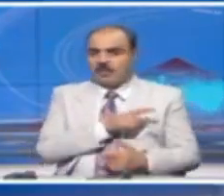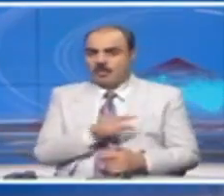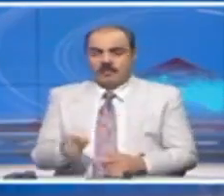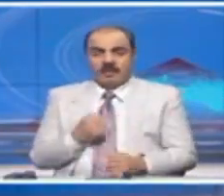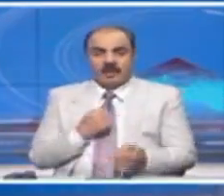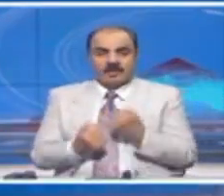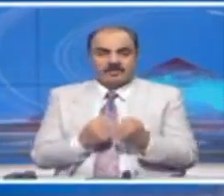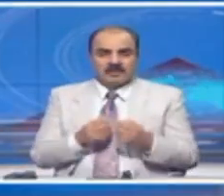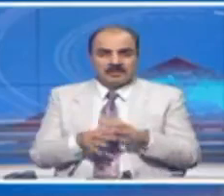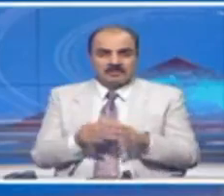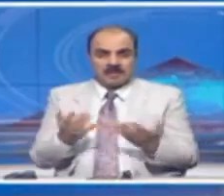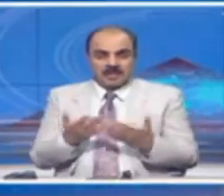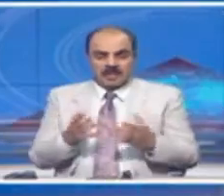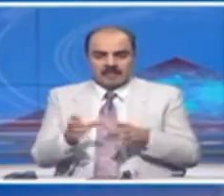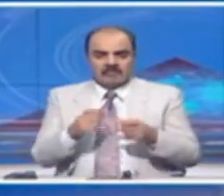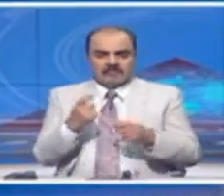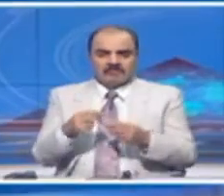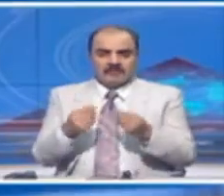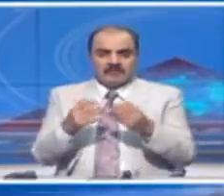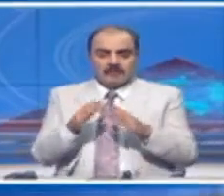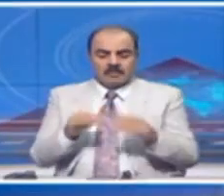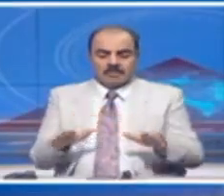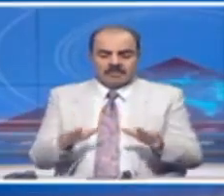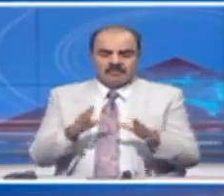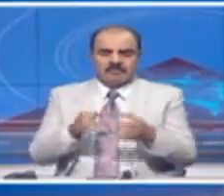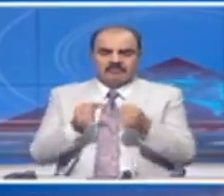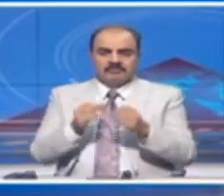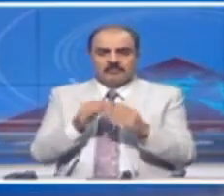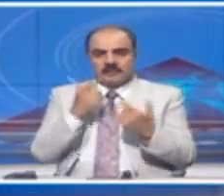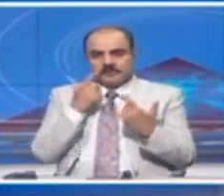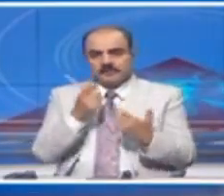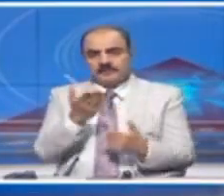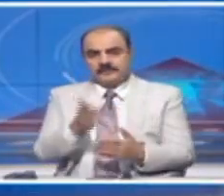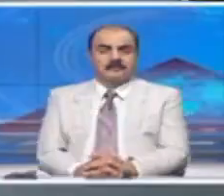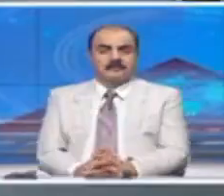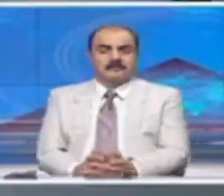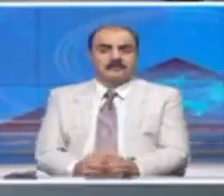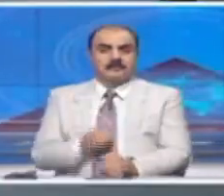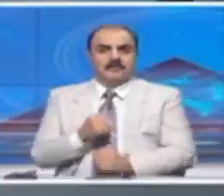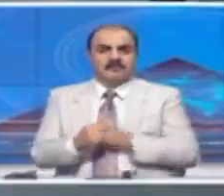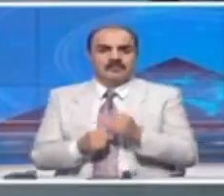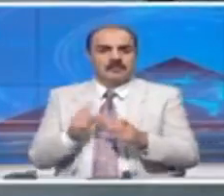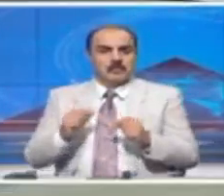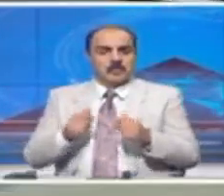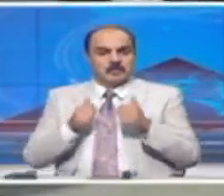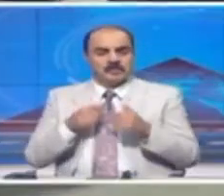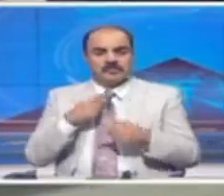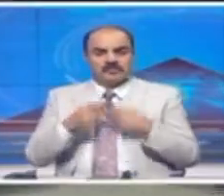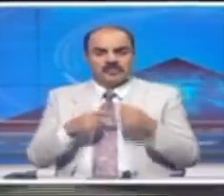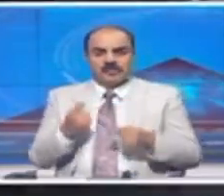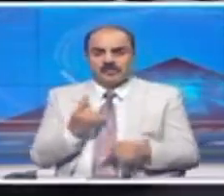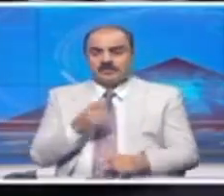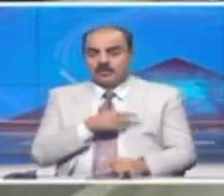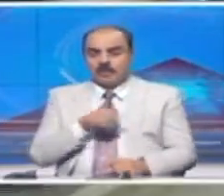القانون والأنشطة غير المشروعة التي تؤثر على الاقتصاد القومي للبلاد. نتابع. جهود متميزة